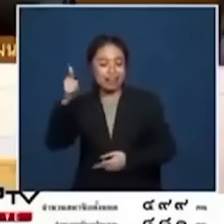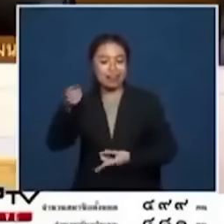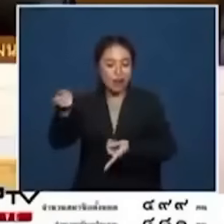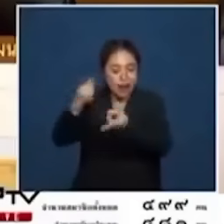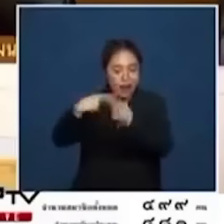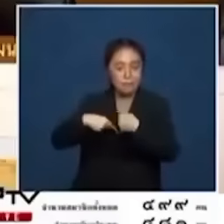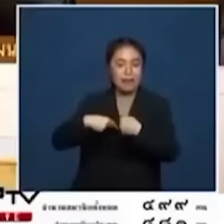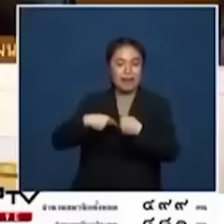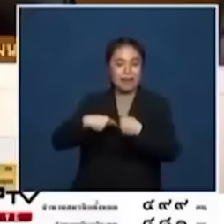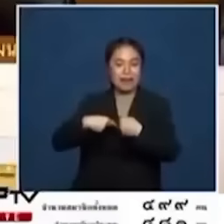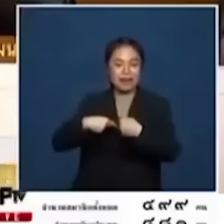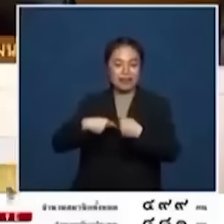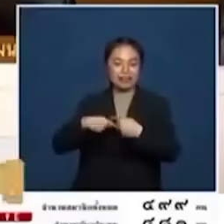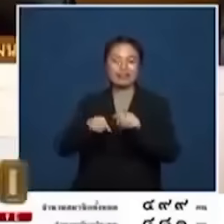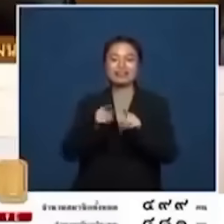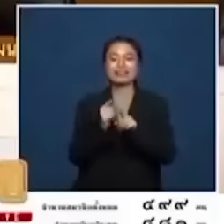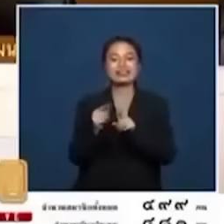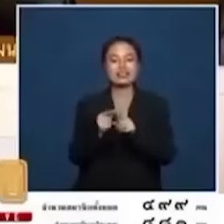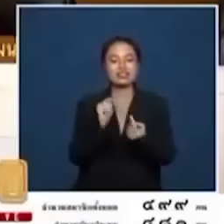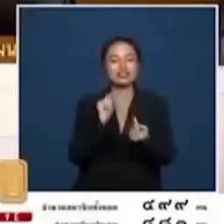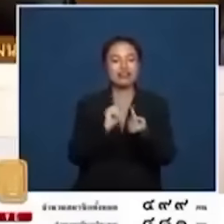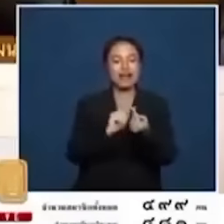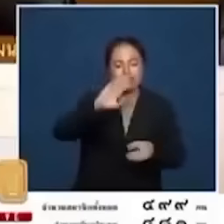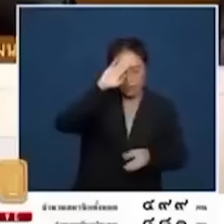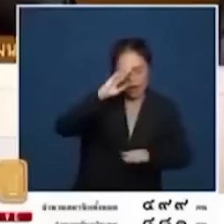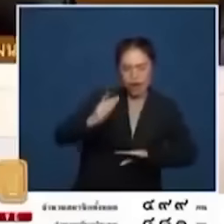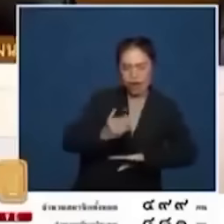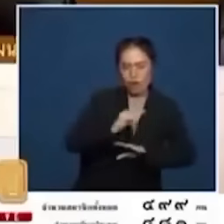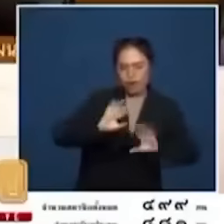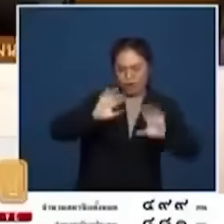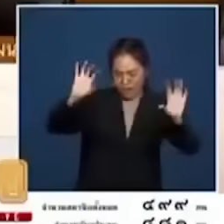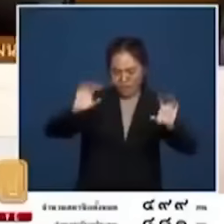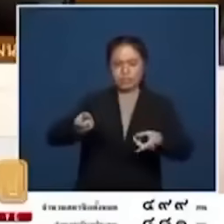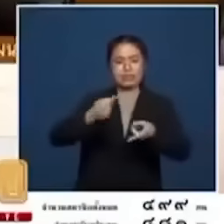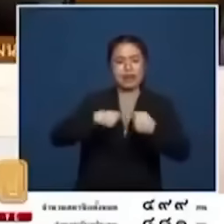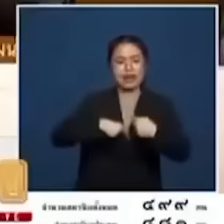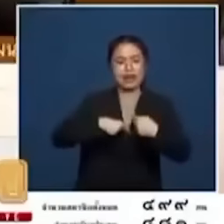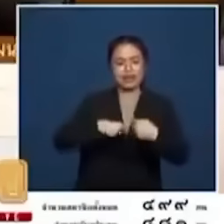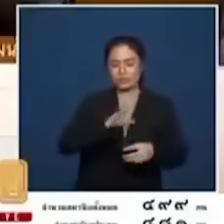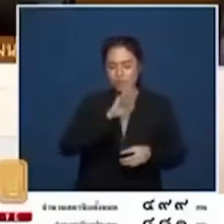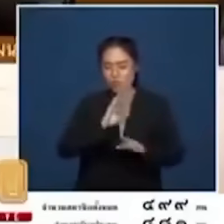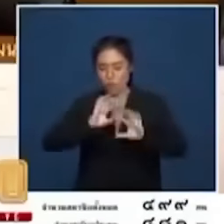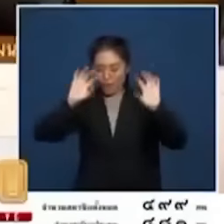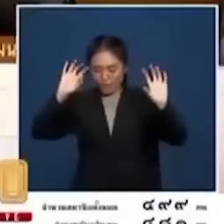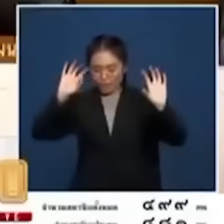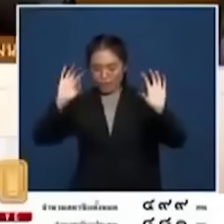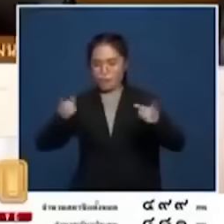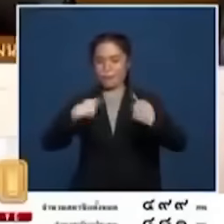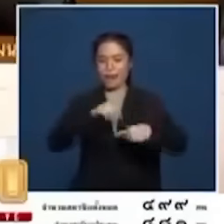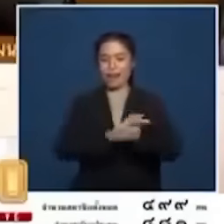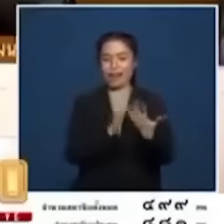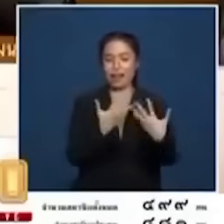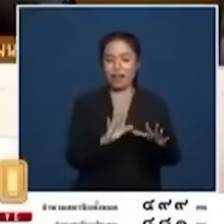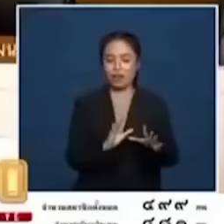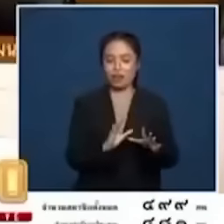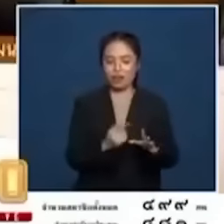ก้ไขกฎหมายฉบับเดิมมันไม่สอดคล้องกับนโยบายอาญาระหว่างประเทศกฎและการปฏิบัติไม่สอดคล้องกับหลักสากล